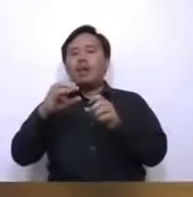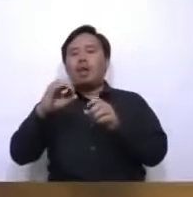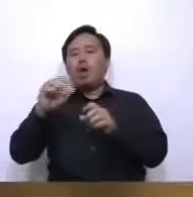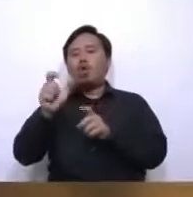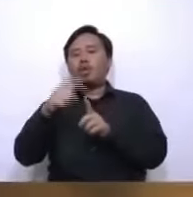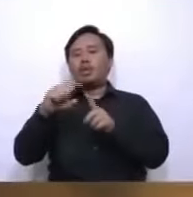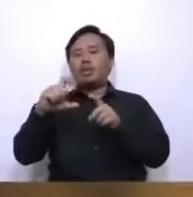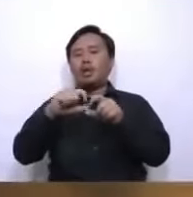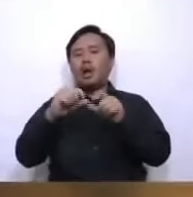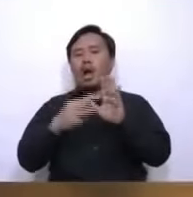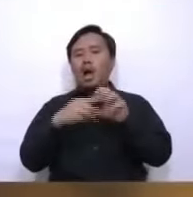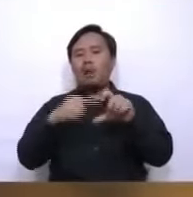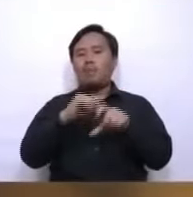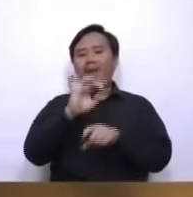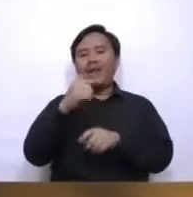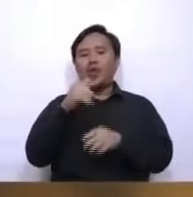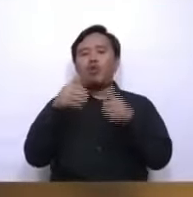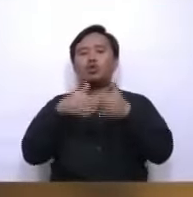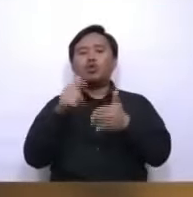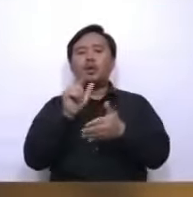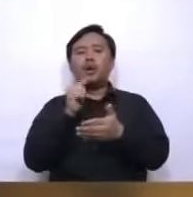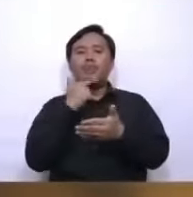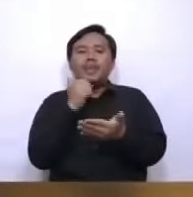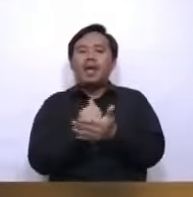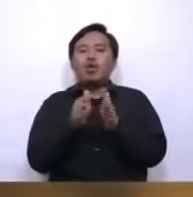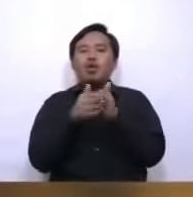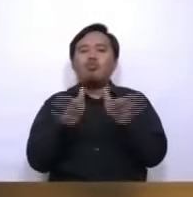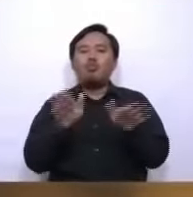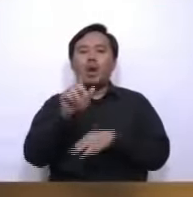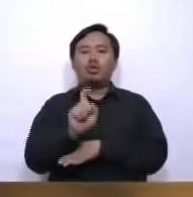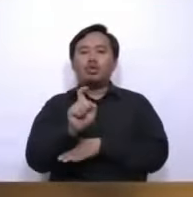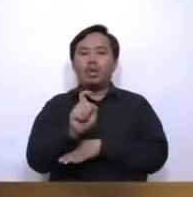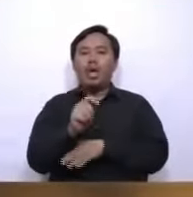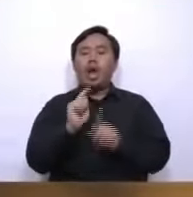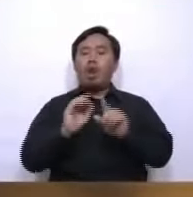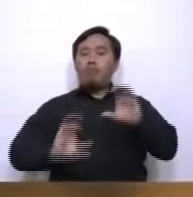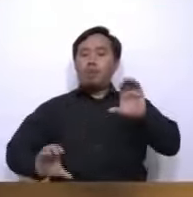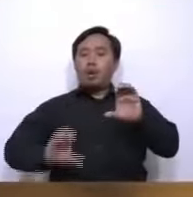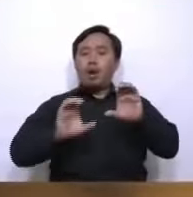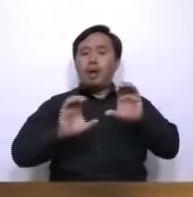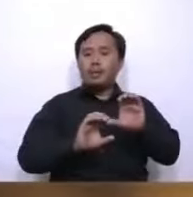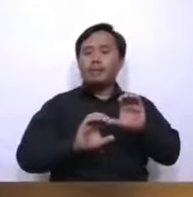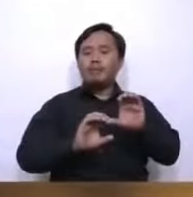benefit bagi kepentingan publik. Sehingga birokrasi harus dibangun secara ramping, tidak